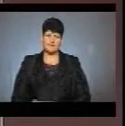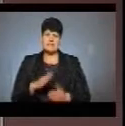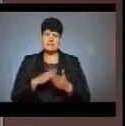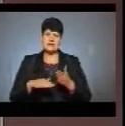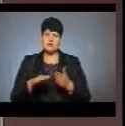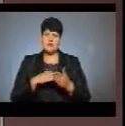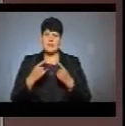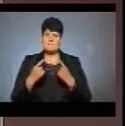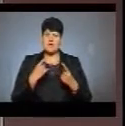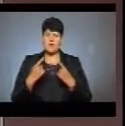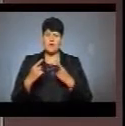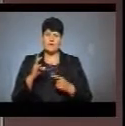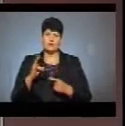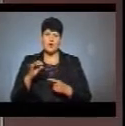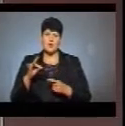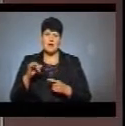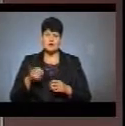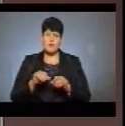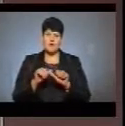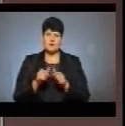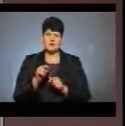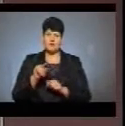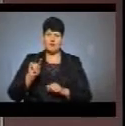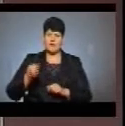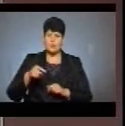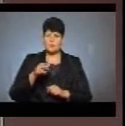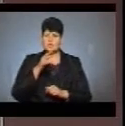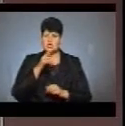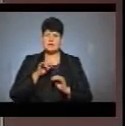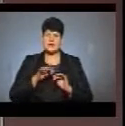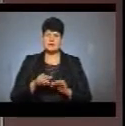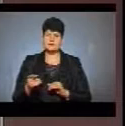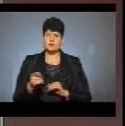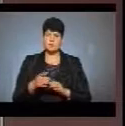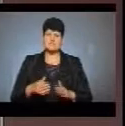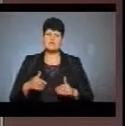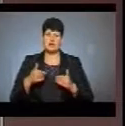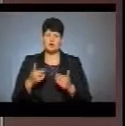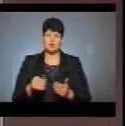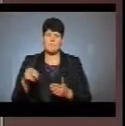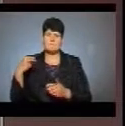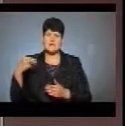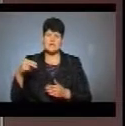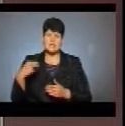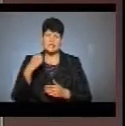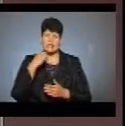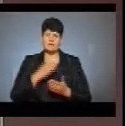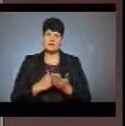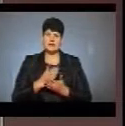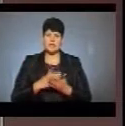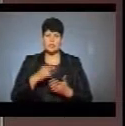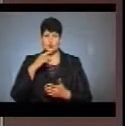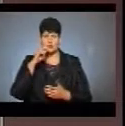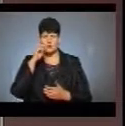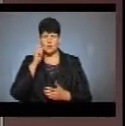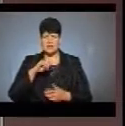Скасувати переговори в нормандському форматі. З такою вимогою під час акції в Тернополі звернулися до президента ветерани